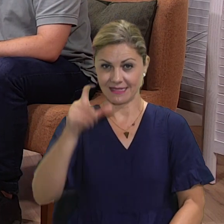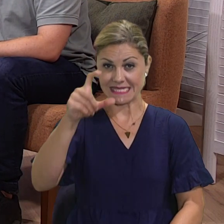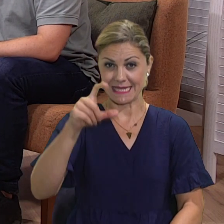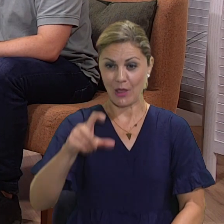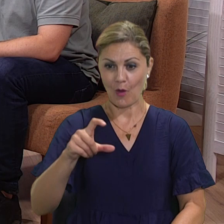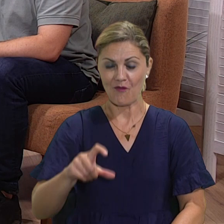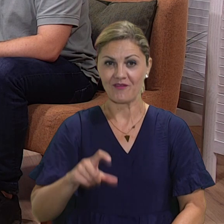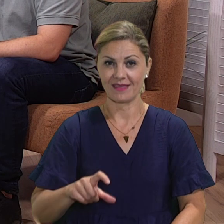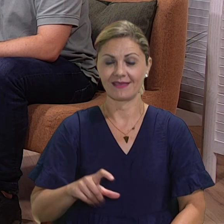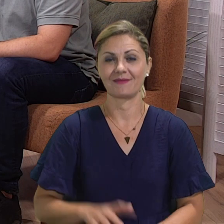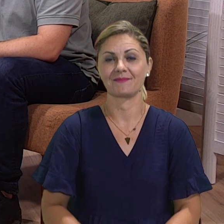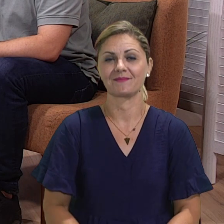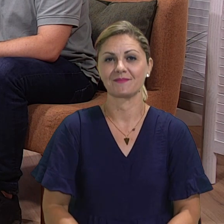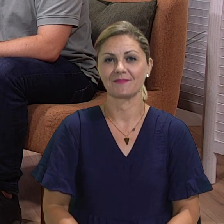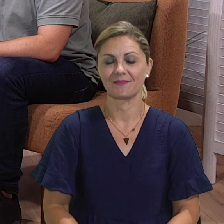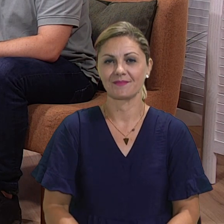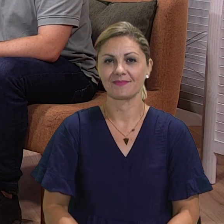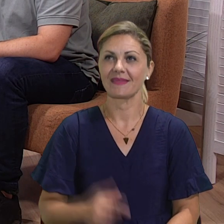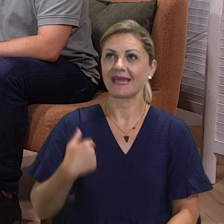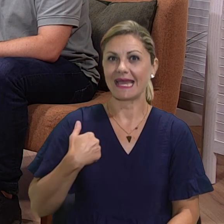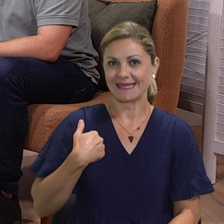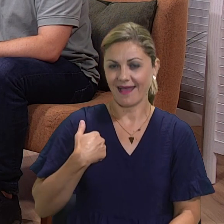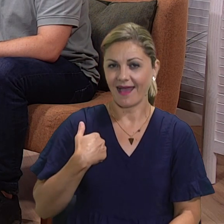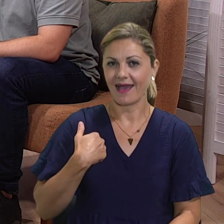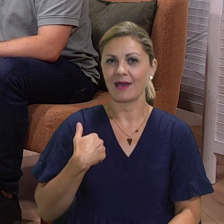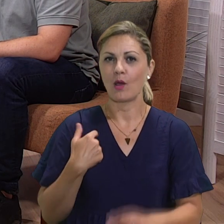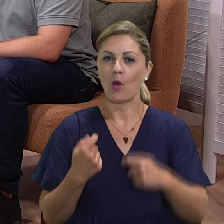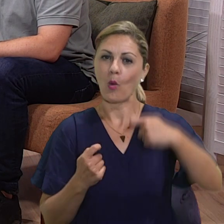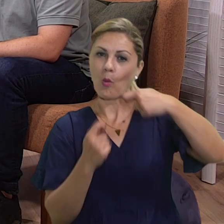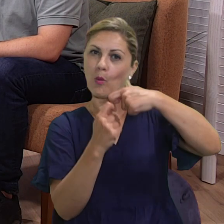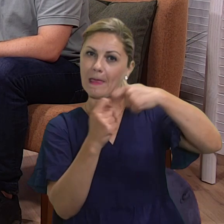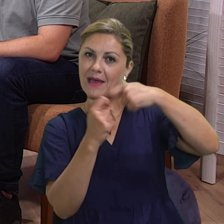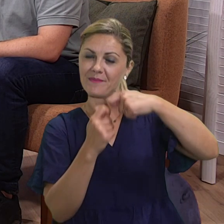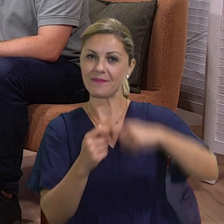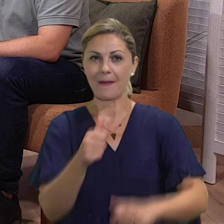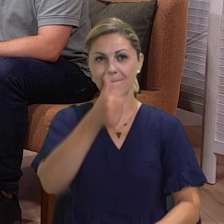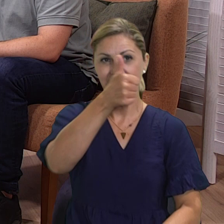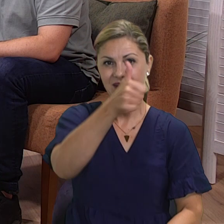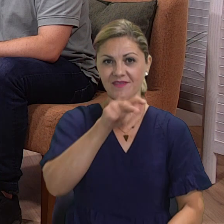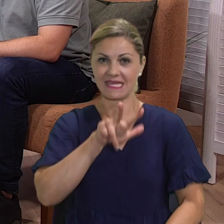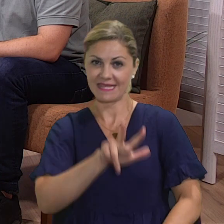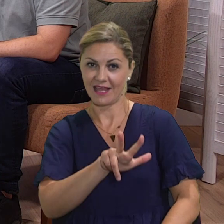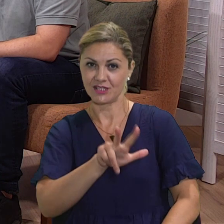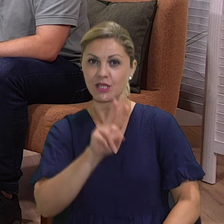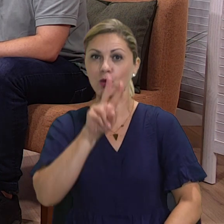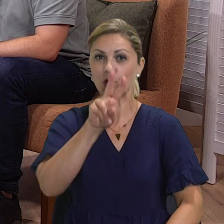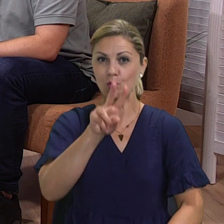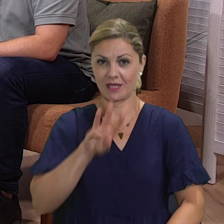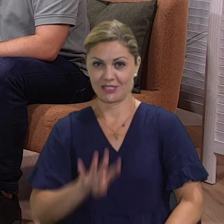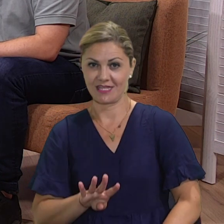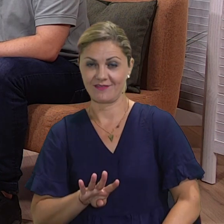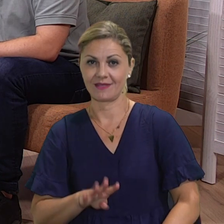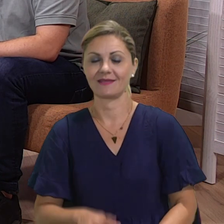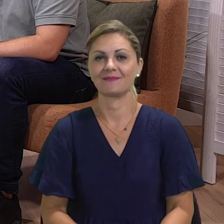4. Obično kad pišu slože 2 i 4, 1, 3 ostave na slobodno. E to je teško, u standardu je to puno